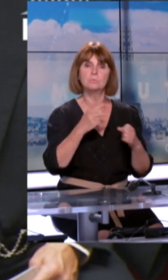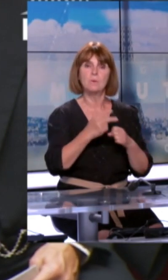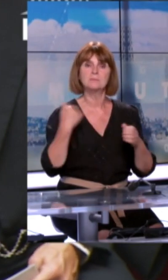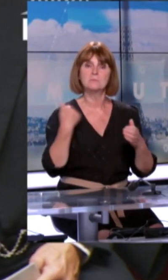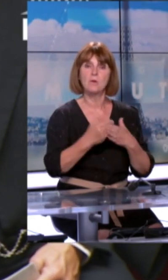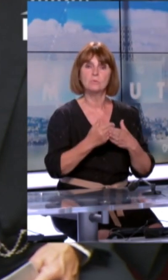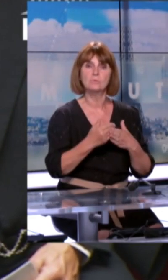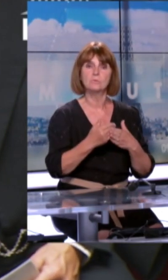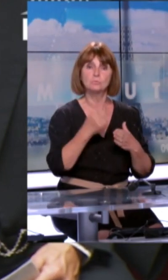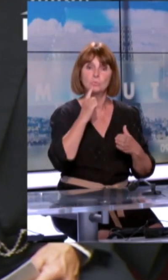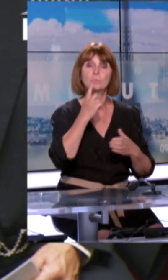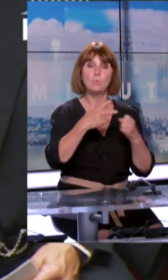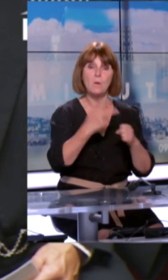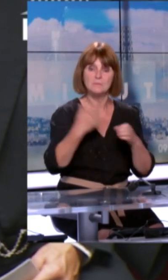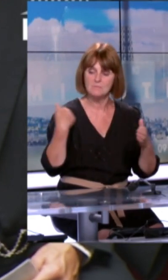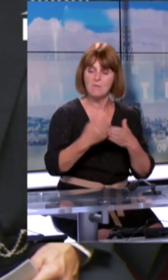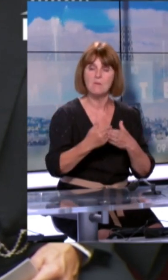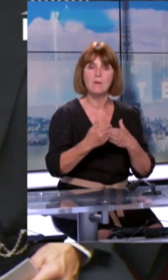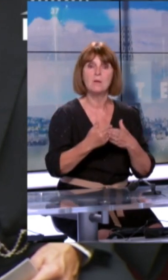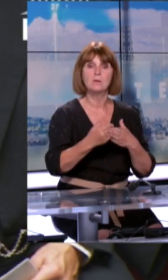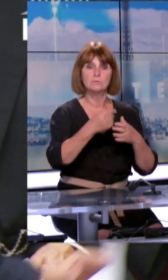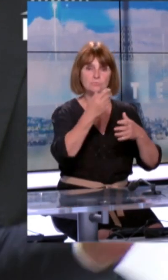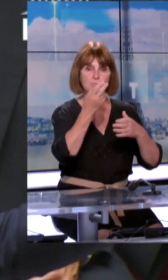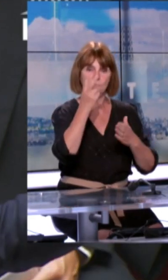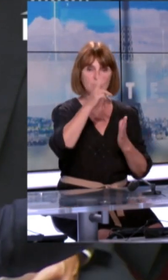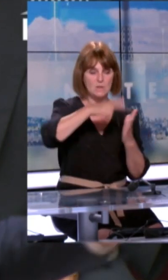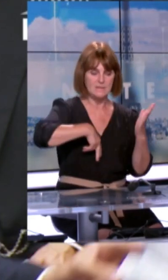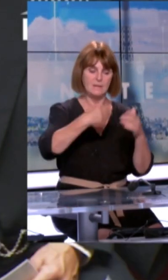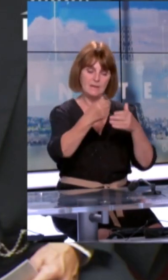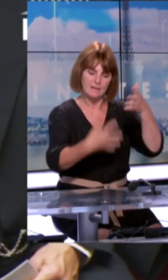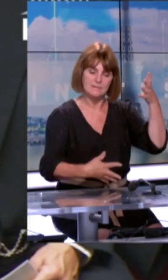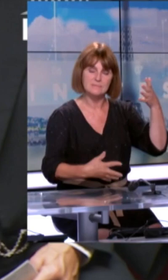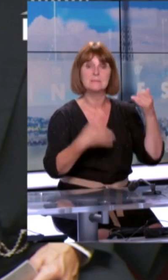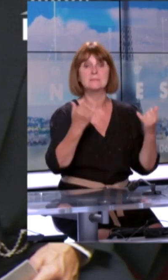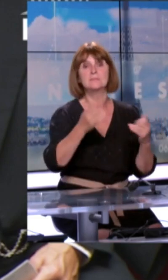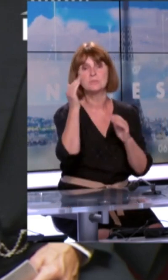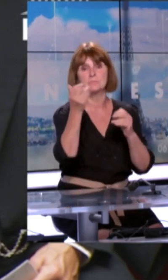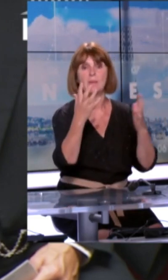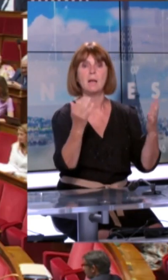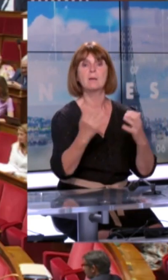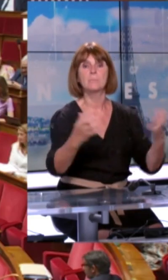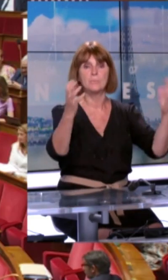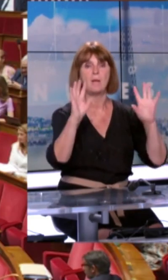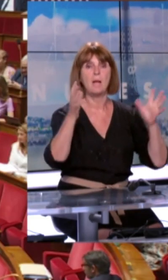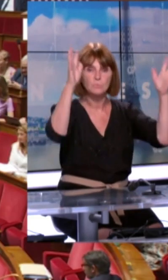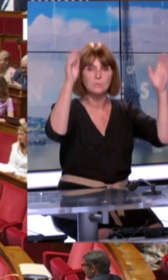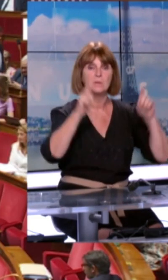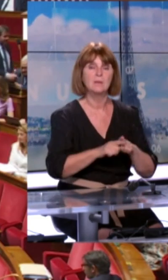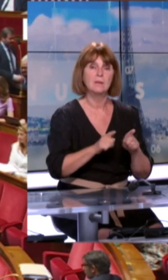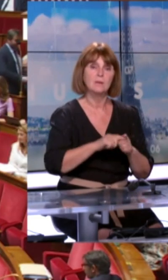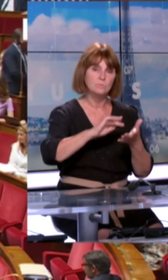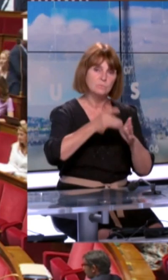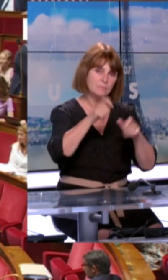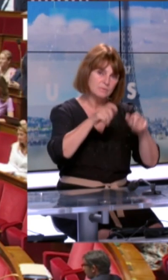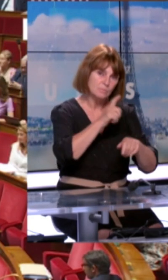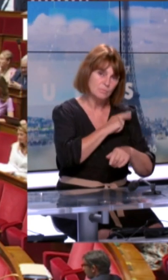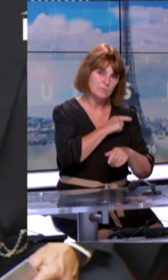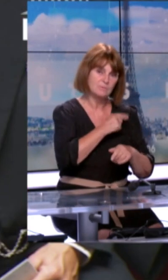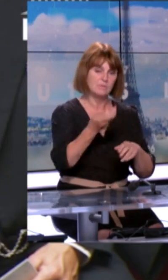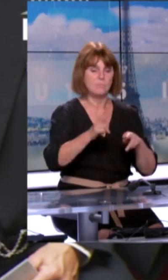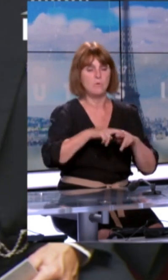vous lire, et j'espère vous faire applaudir, dans l'ensemble de cet hémicycle, tous les policiers morts en service et qui